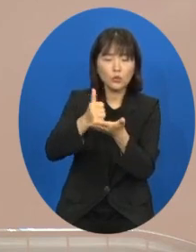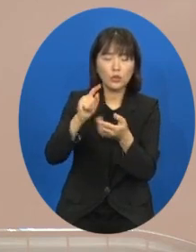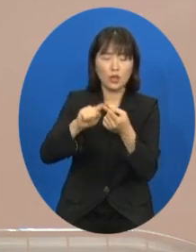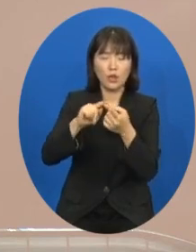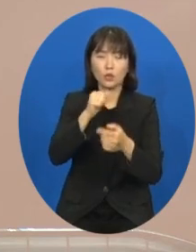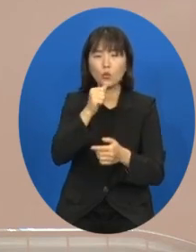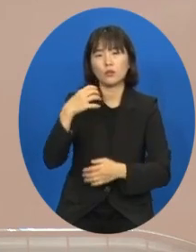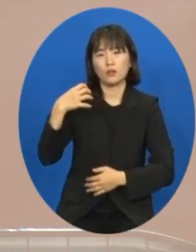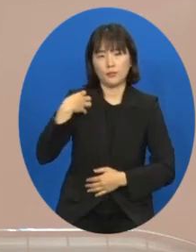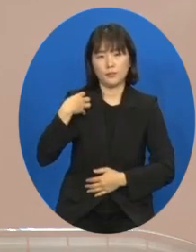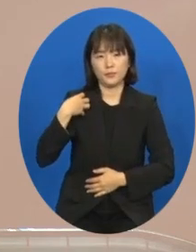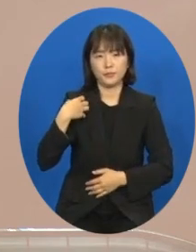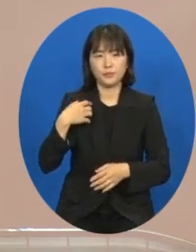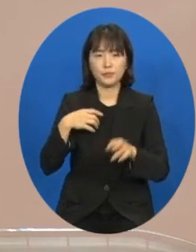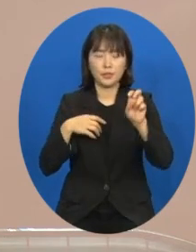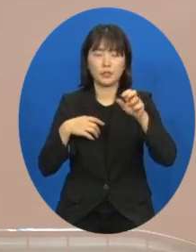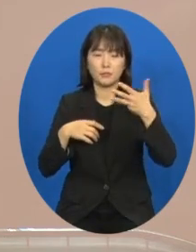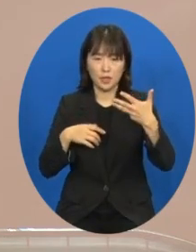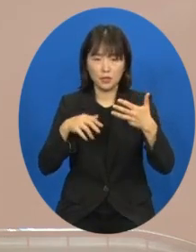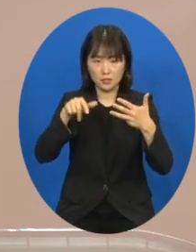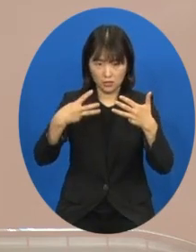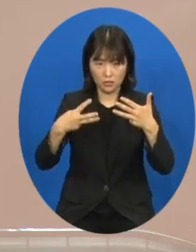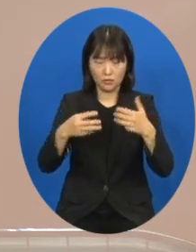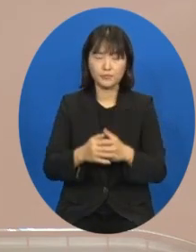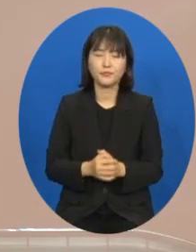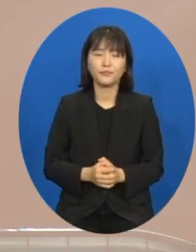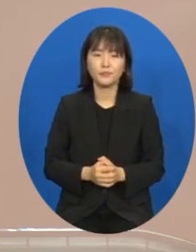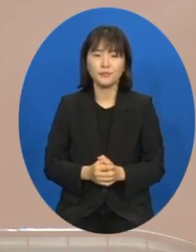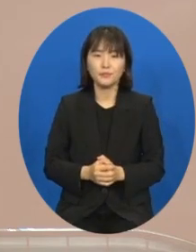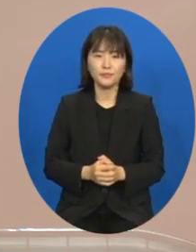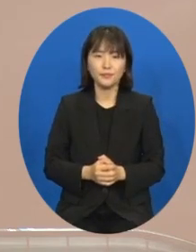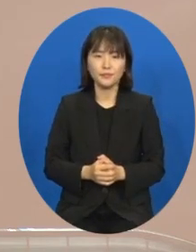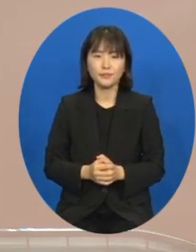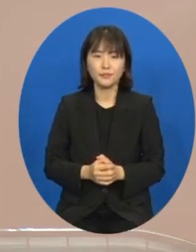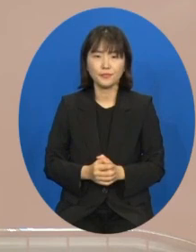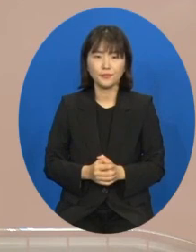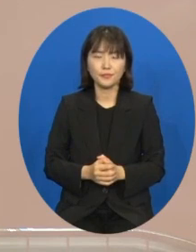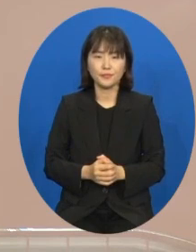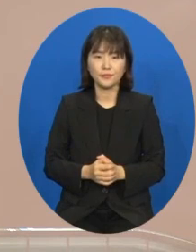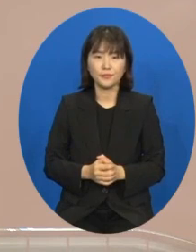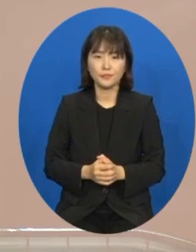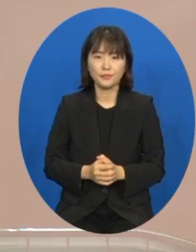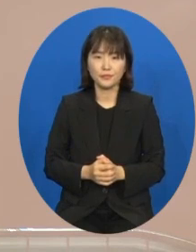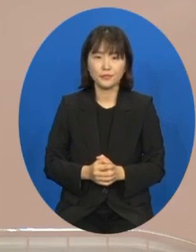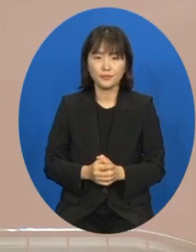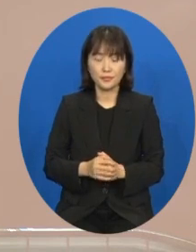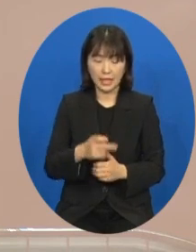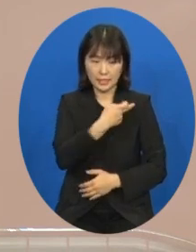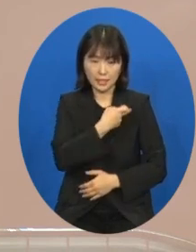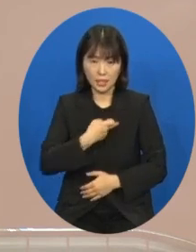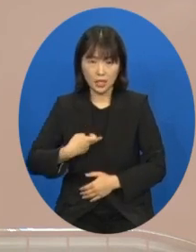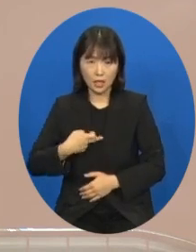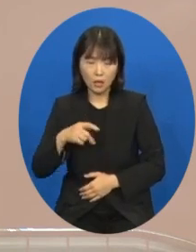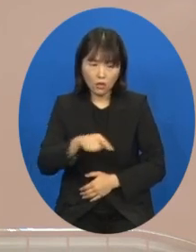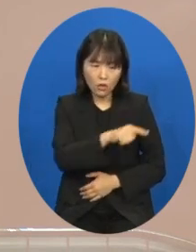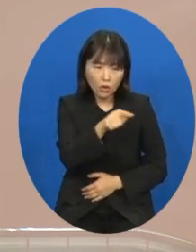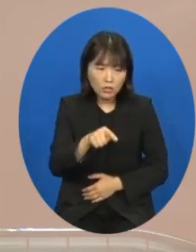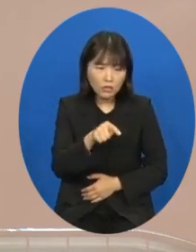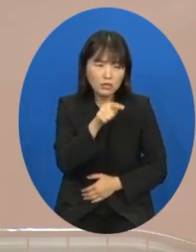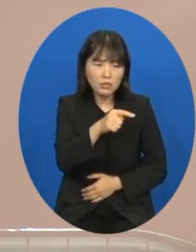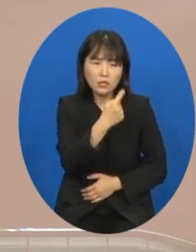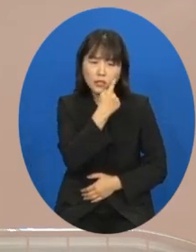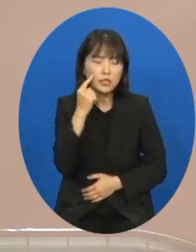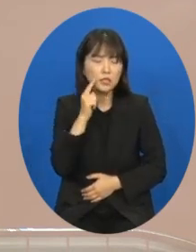것뿐이다. 28절에 그렇게 다시 한번 말하면서 제자들에게 너희들이 그